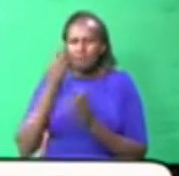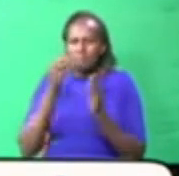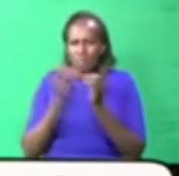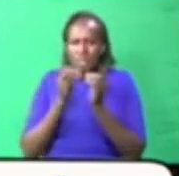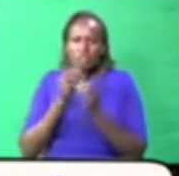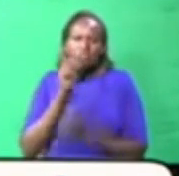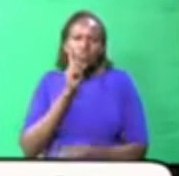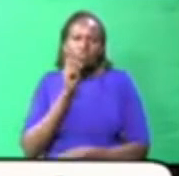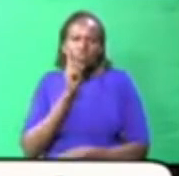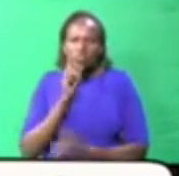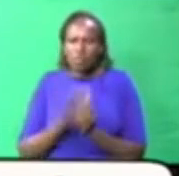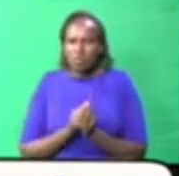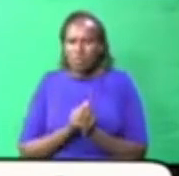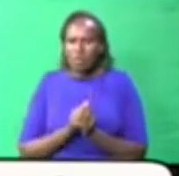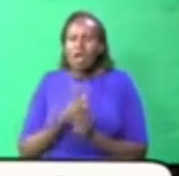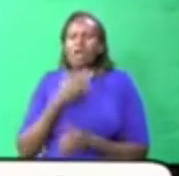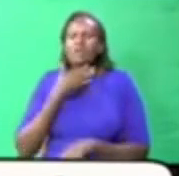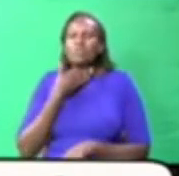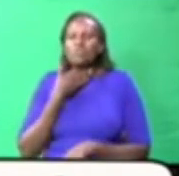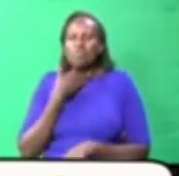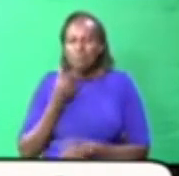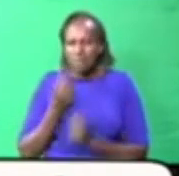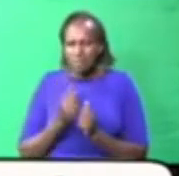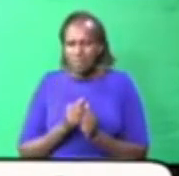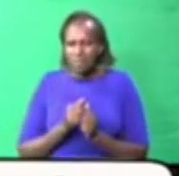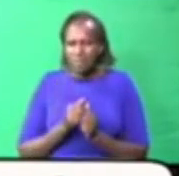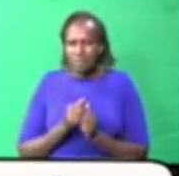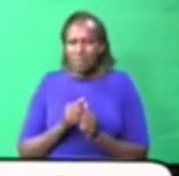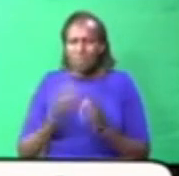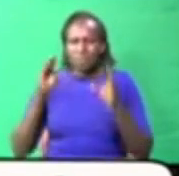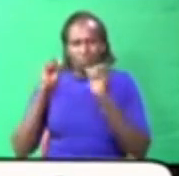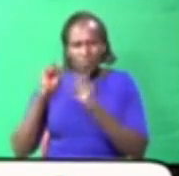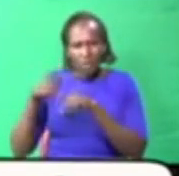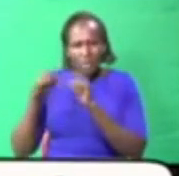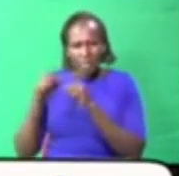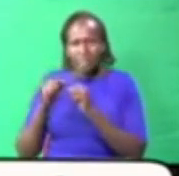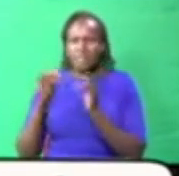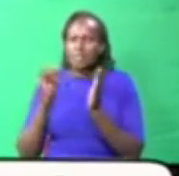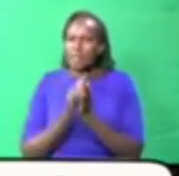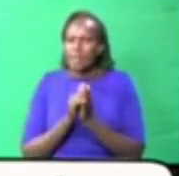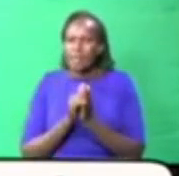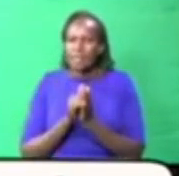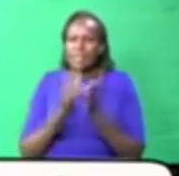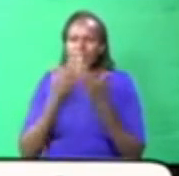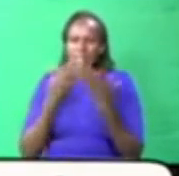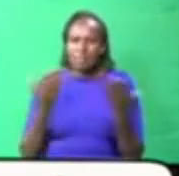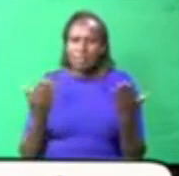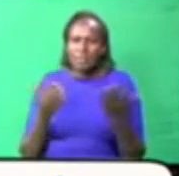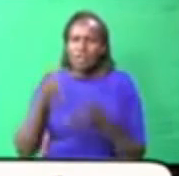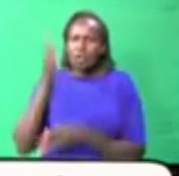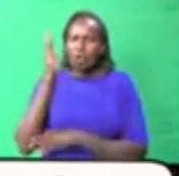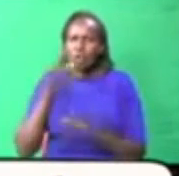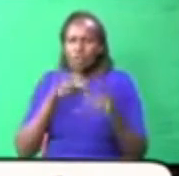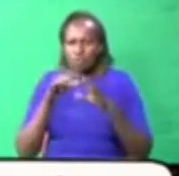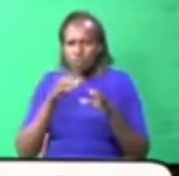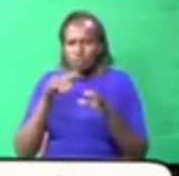kesho. Ningetaka tukubaliane ya kwamba kuna kitu Mungu anafanya kwenye kizazi